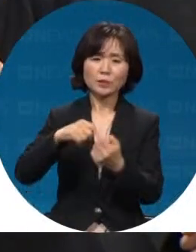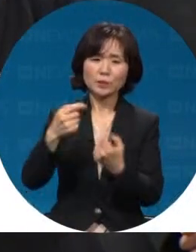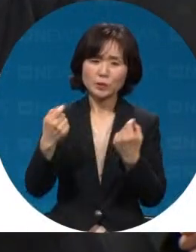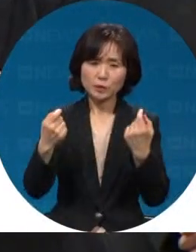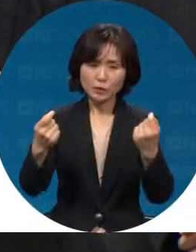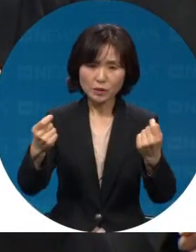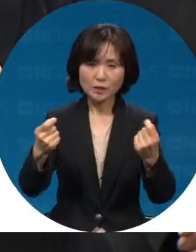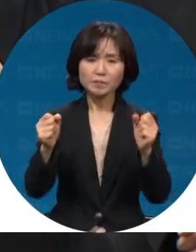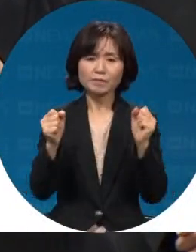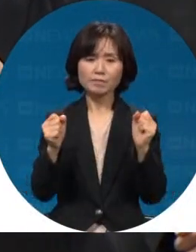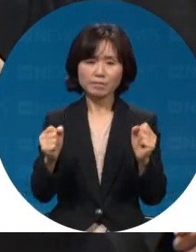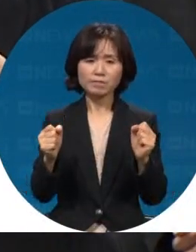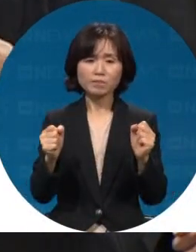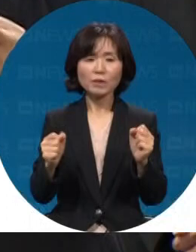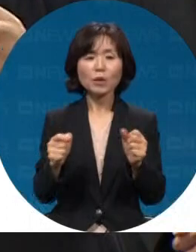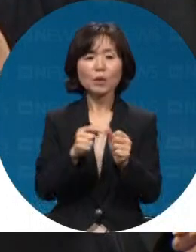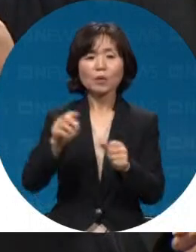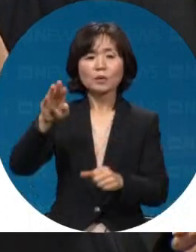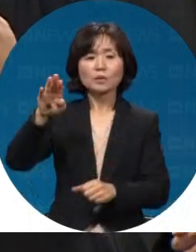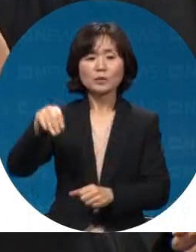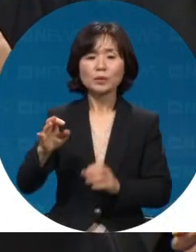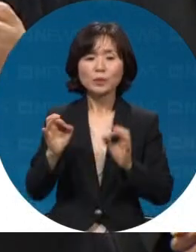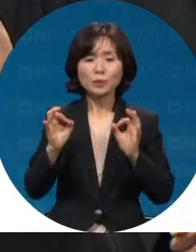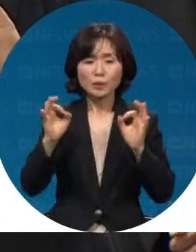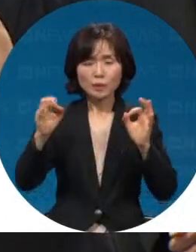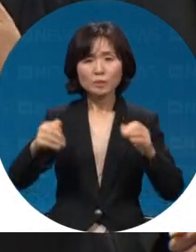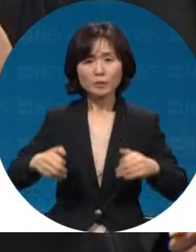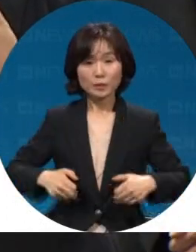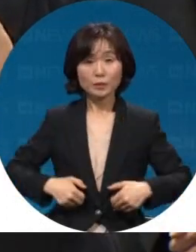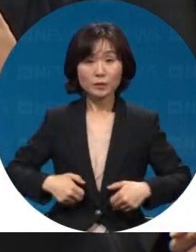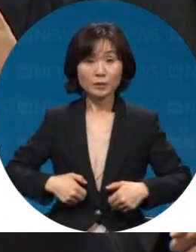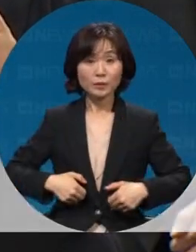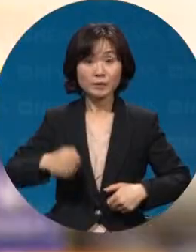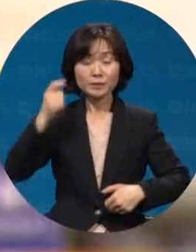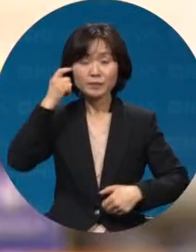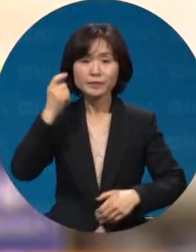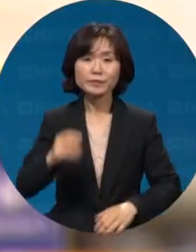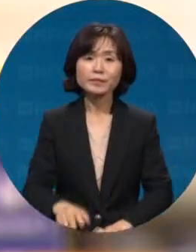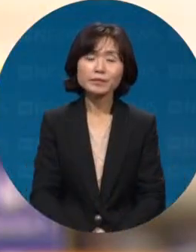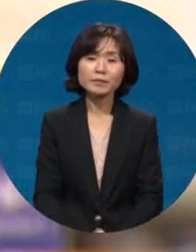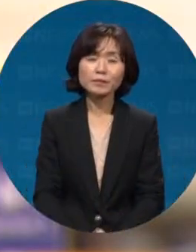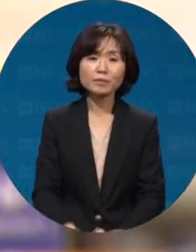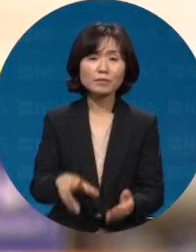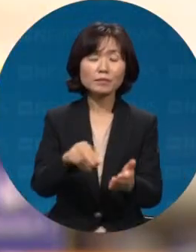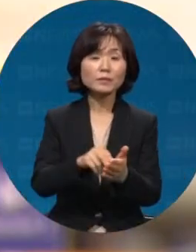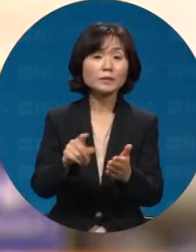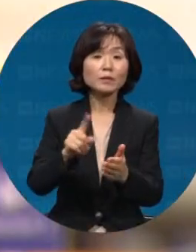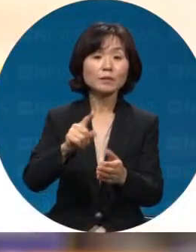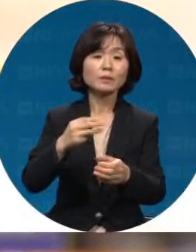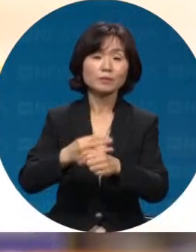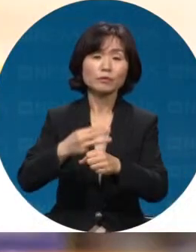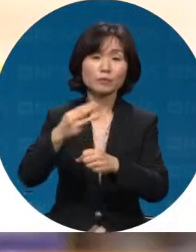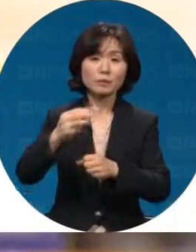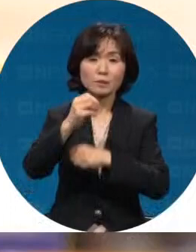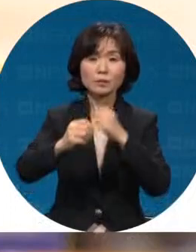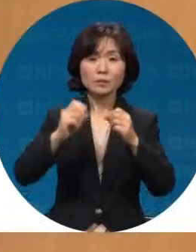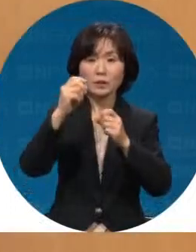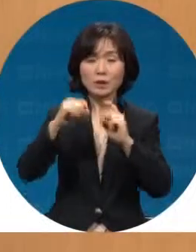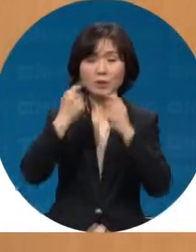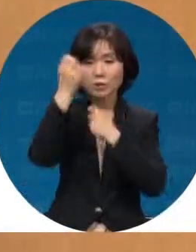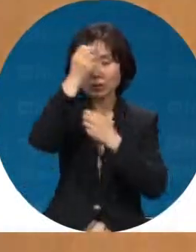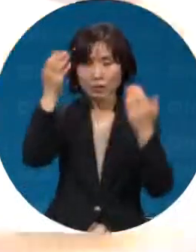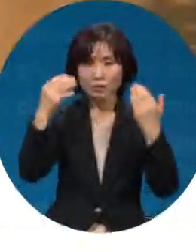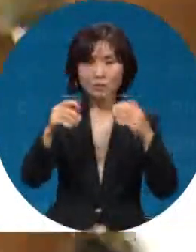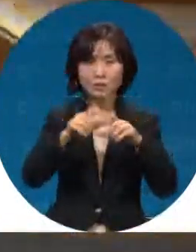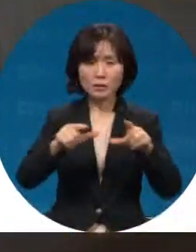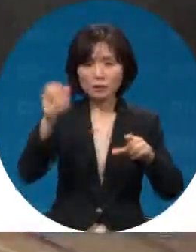차원의 교육부에 노력이 있어야 하지 않을 것 문제는 3년 뒤 자사고의 일반고 전원이